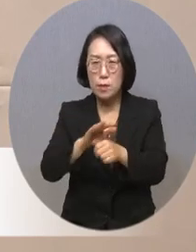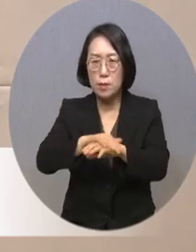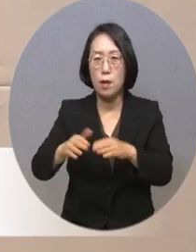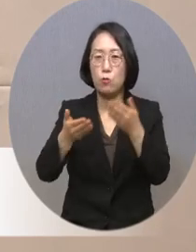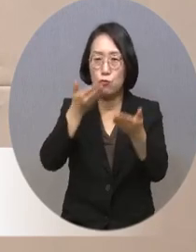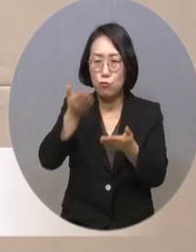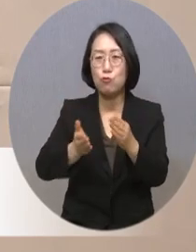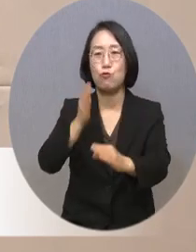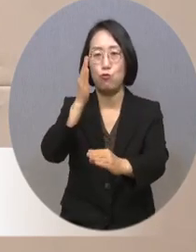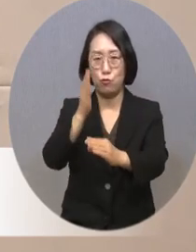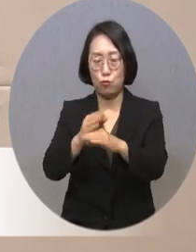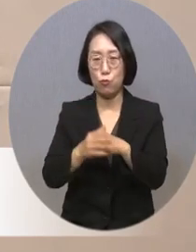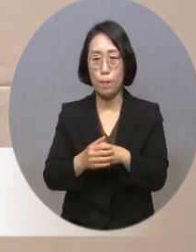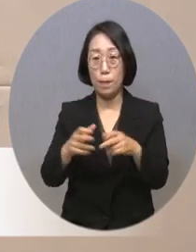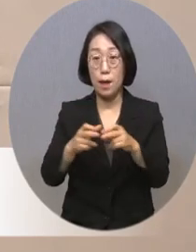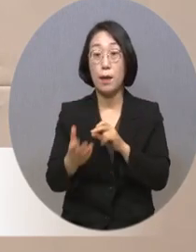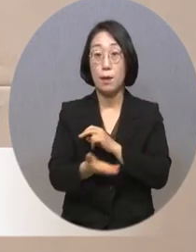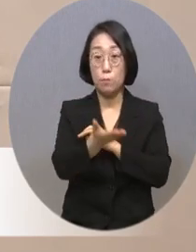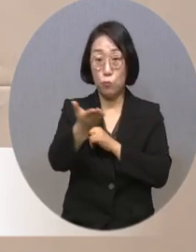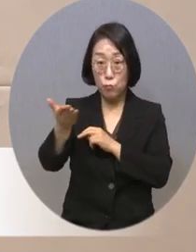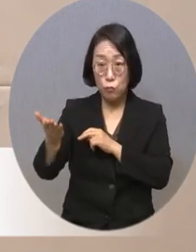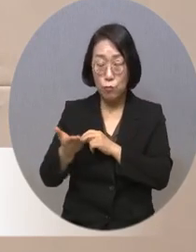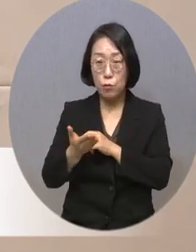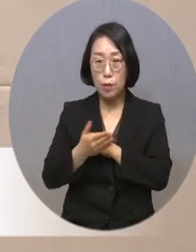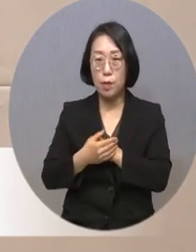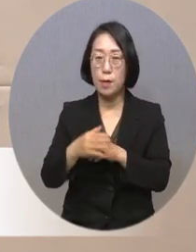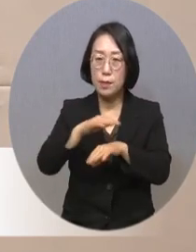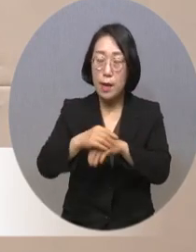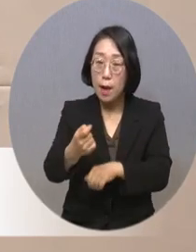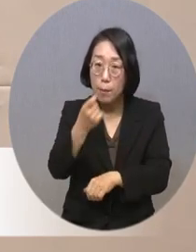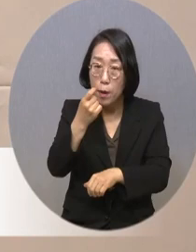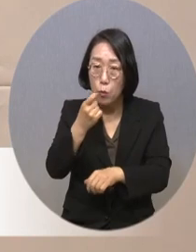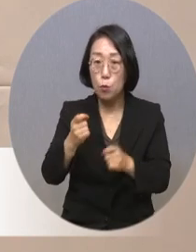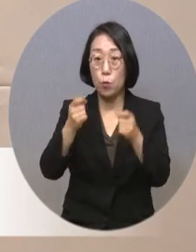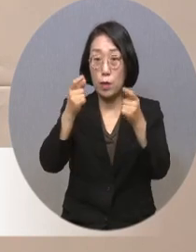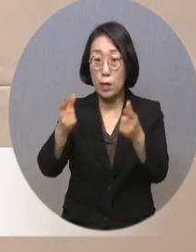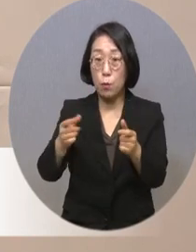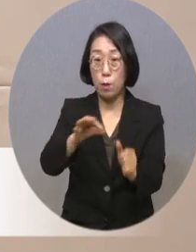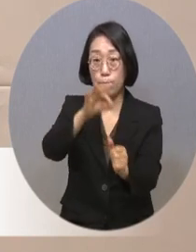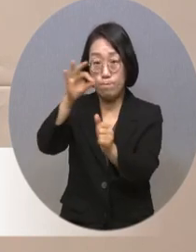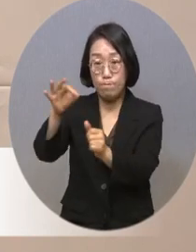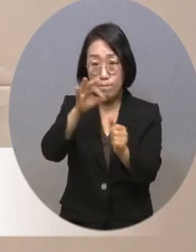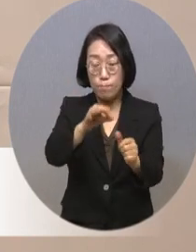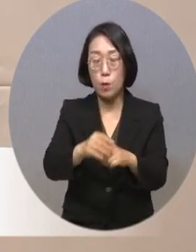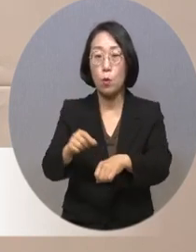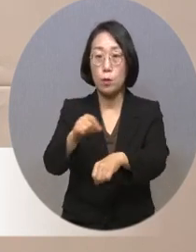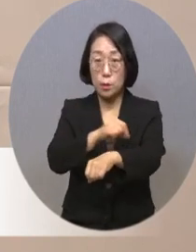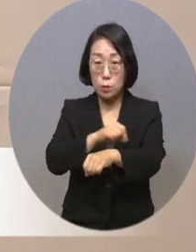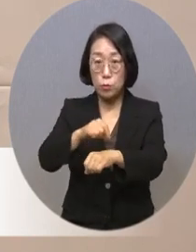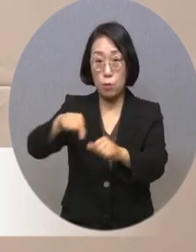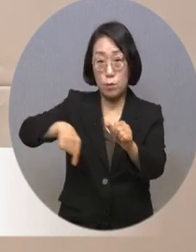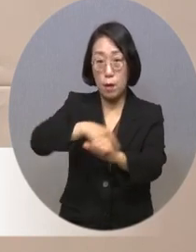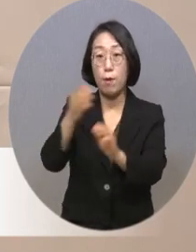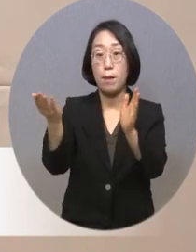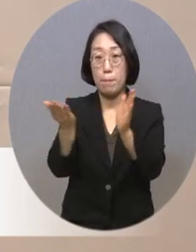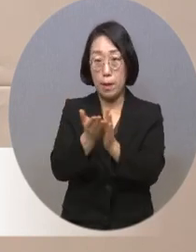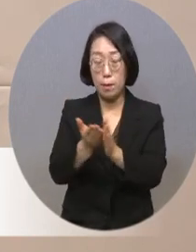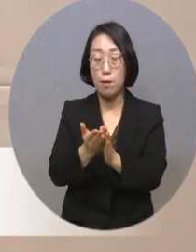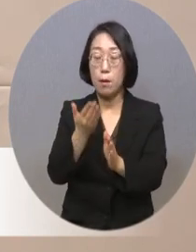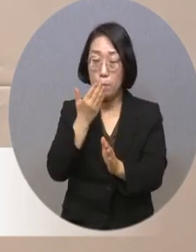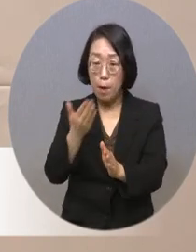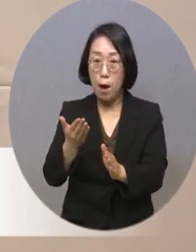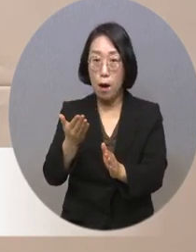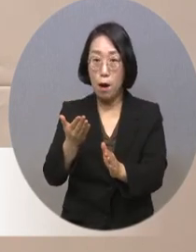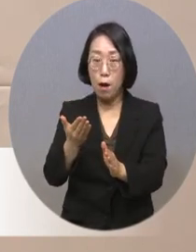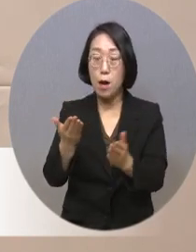있습니다. 장애인분들이 마땅한 교육을 받고 기회를 얻는 것, 특수성을 인정하고 가능한 역량을 끌어올리는